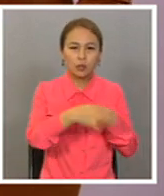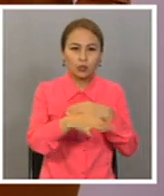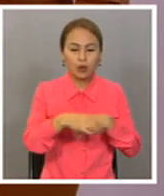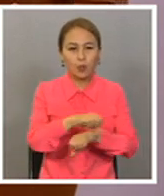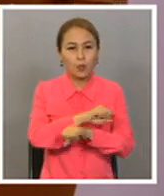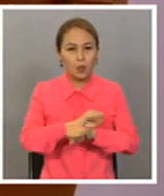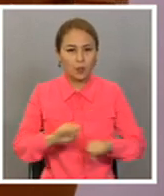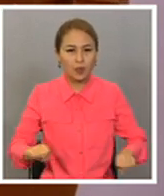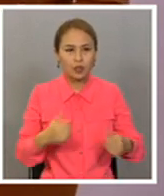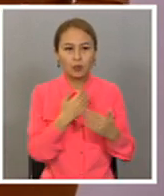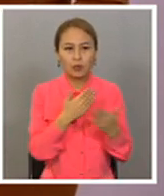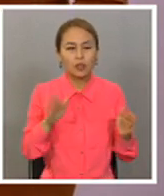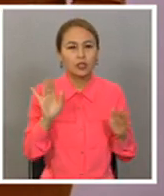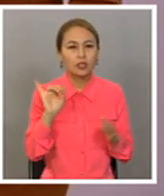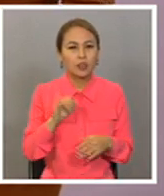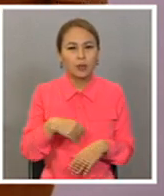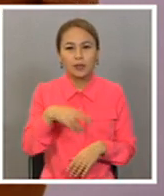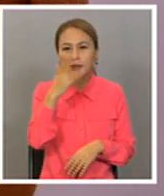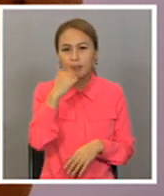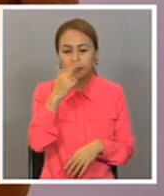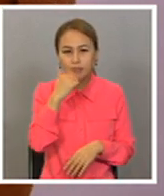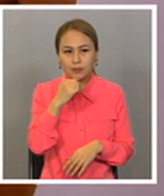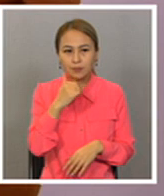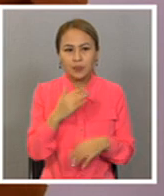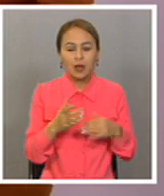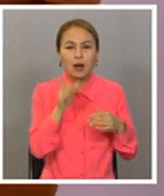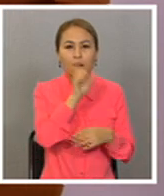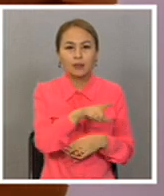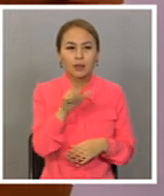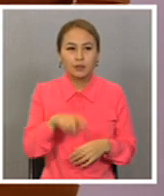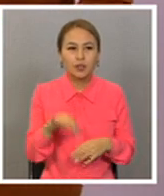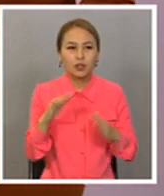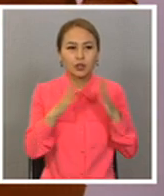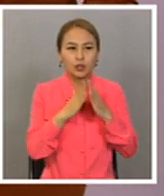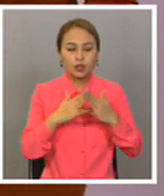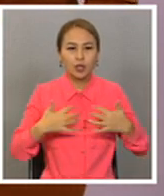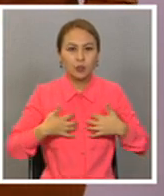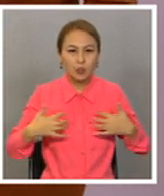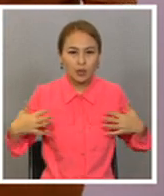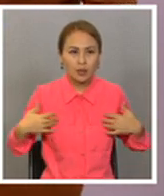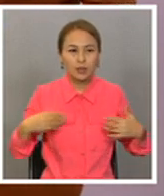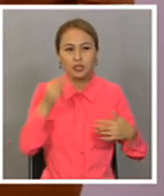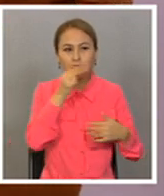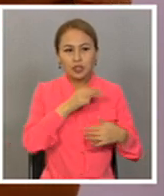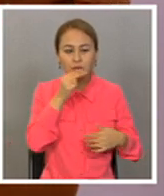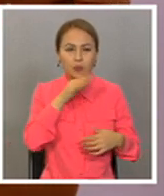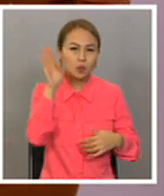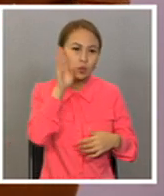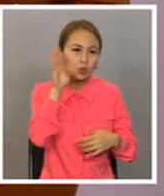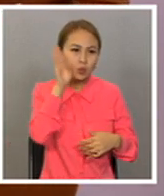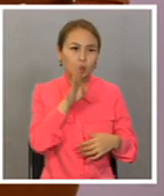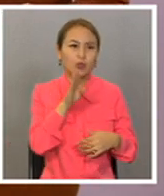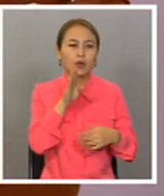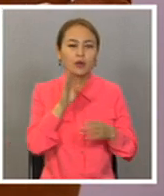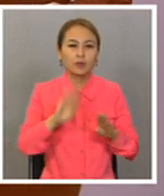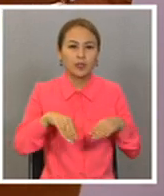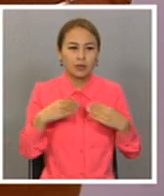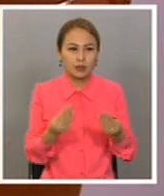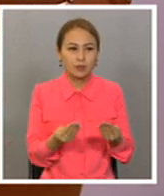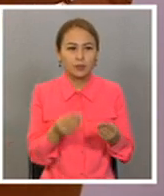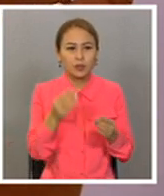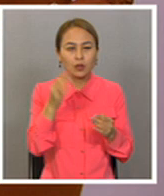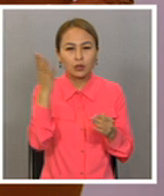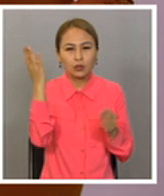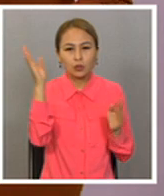Бұл жаман әрекетке жатады. Адамдар үй жануарларына жем, су, шөп береді. Күн